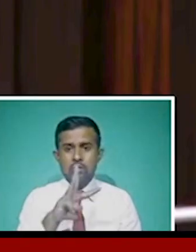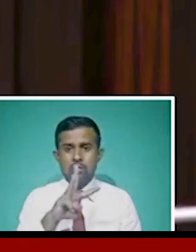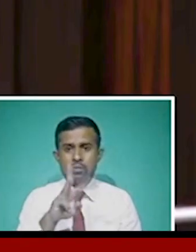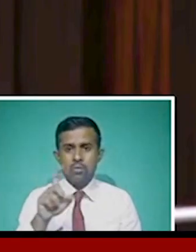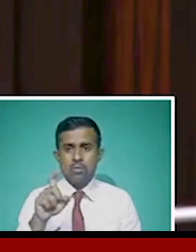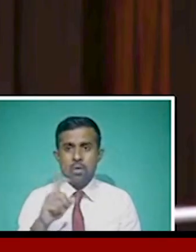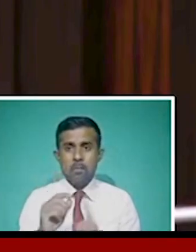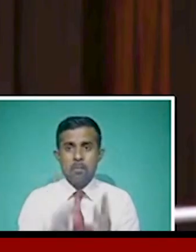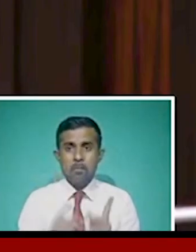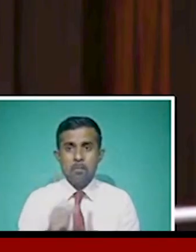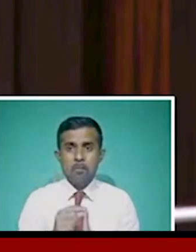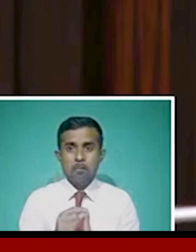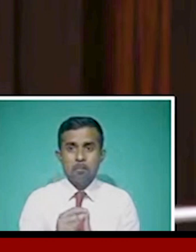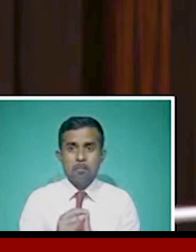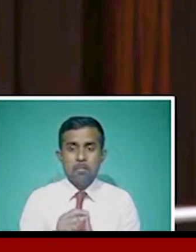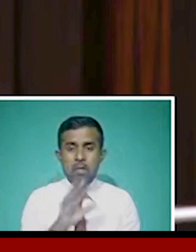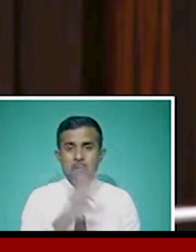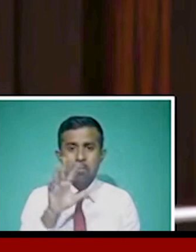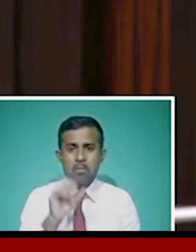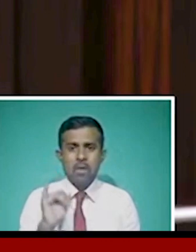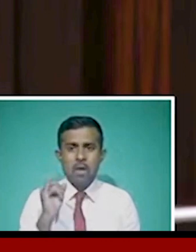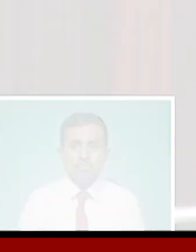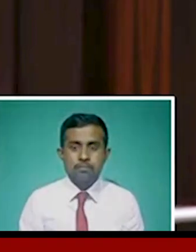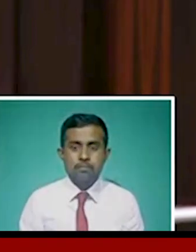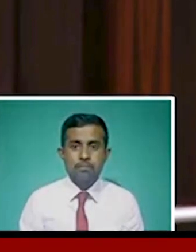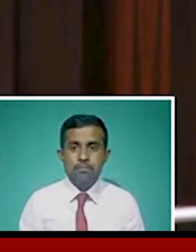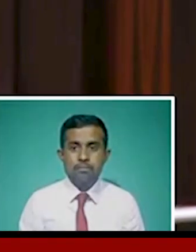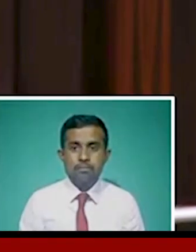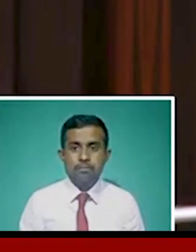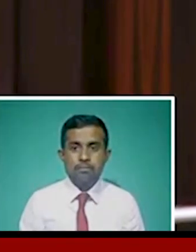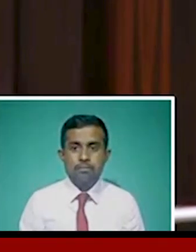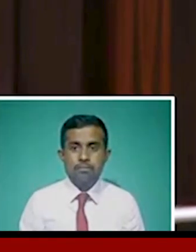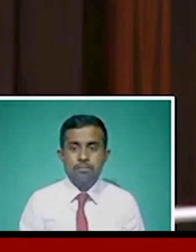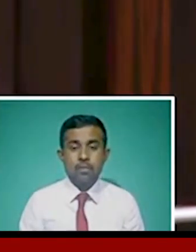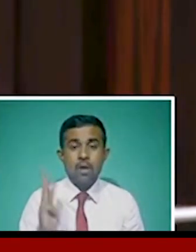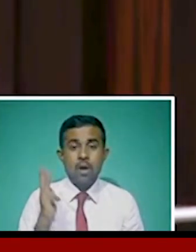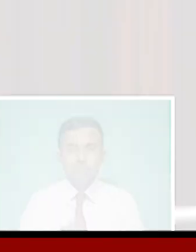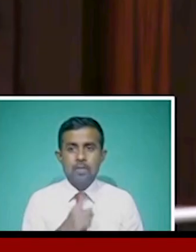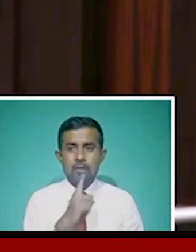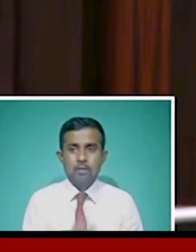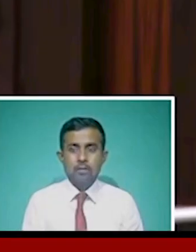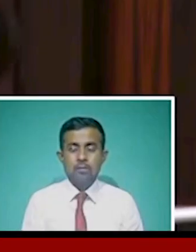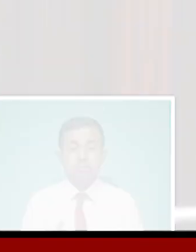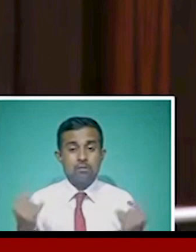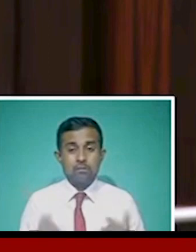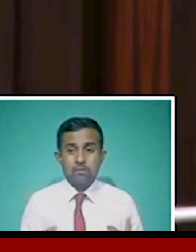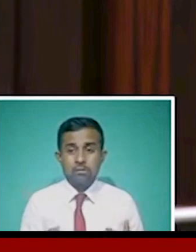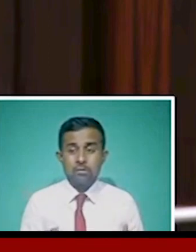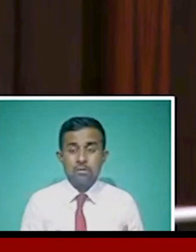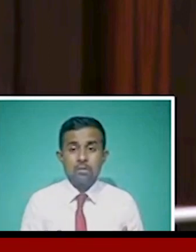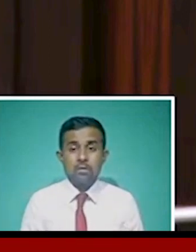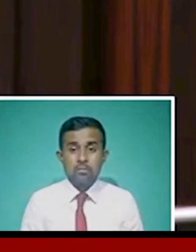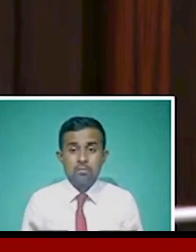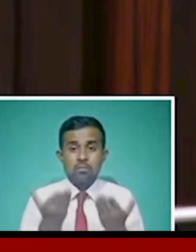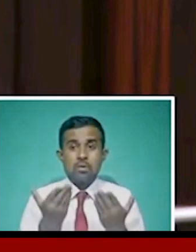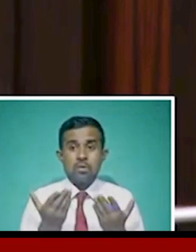මන්ත්‍රීවරයෙක් ඉන්නවා නම් කියන්න කියුබ් 3මාරක් මං හිතන්නේ දැන් 55000ක් 60000ක් විතර යනවා මං හිතන්නේ. කීයද? 90ක් යනවා 90000ක් යනවා. දූෂණේ මට පල්ලෙහා ඉඳන් උඩට